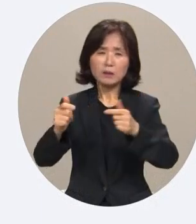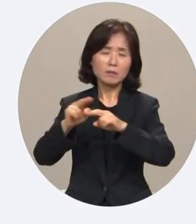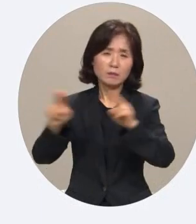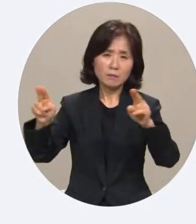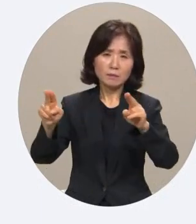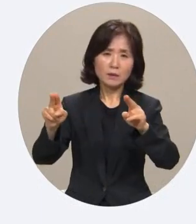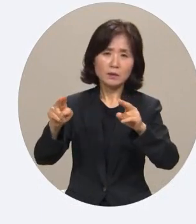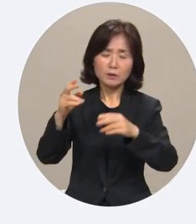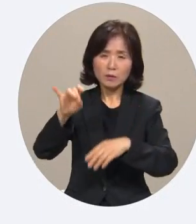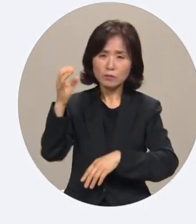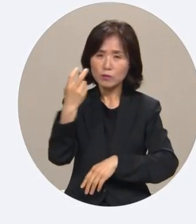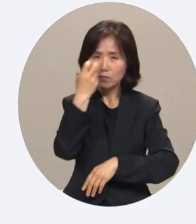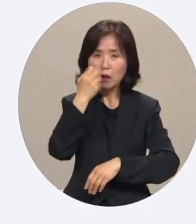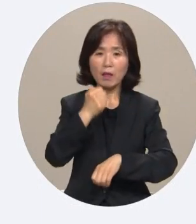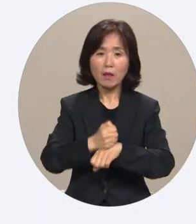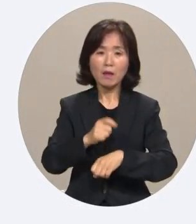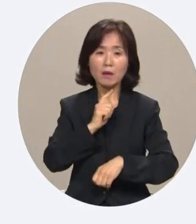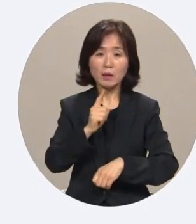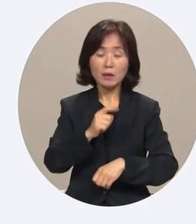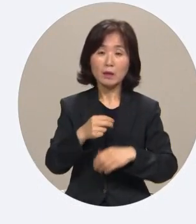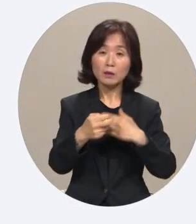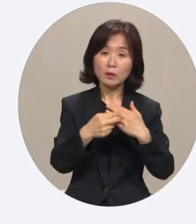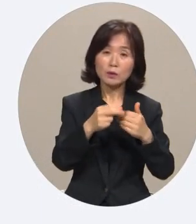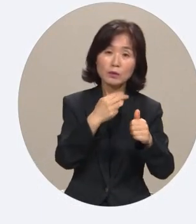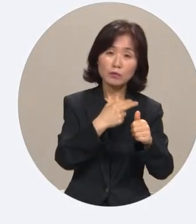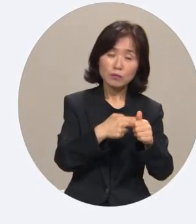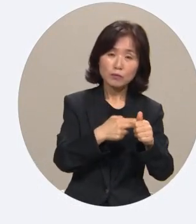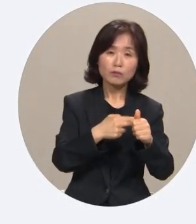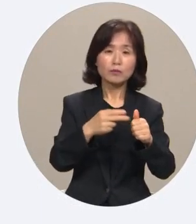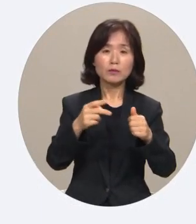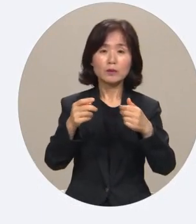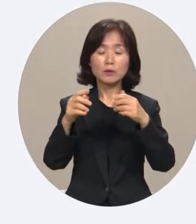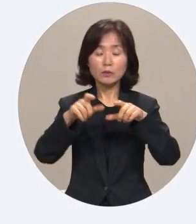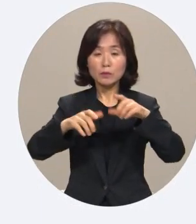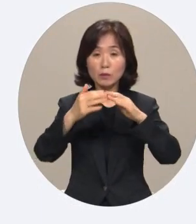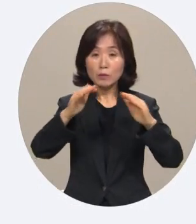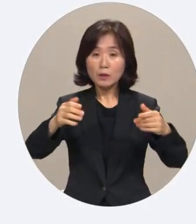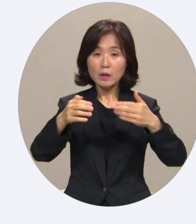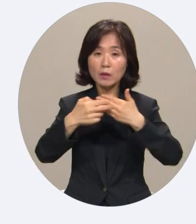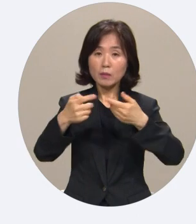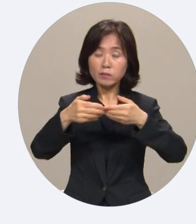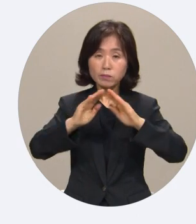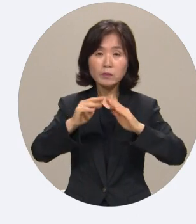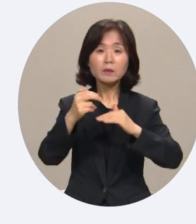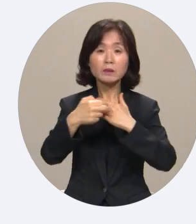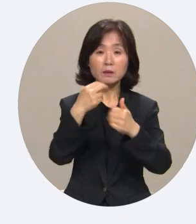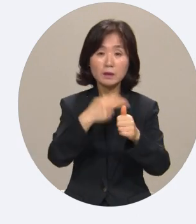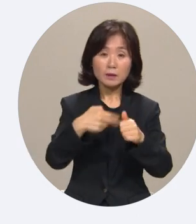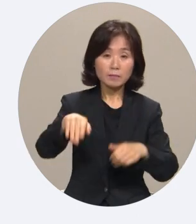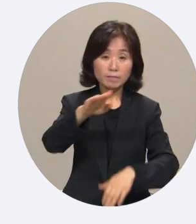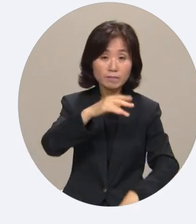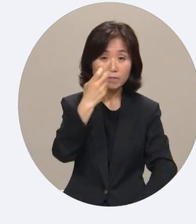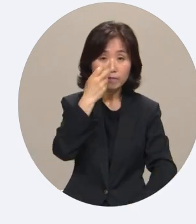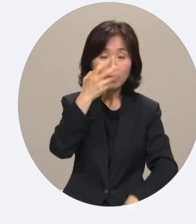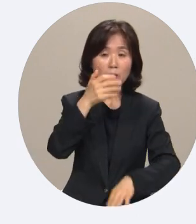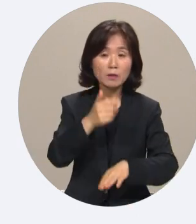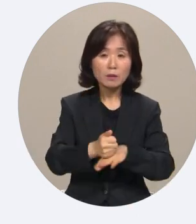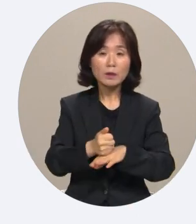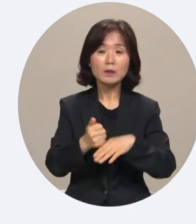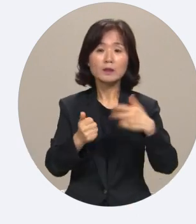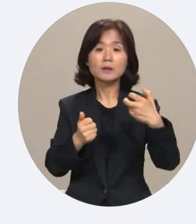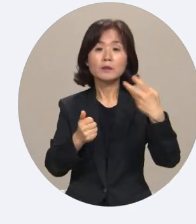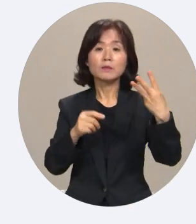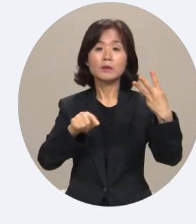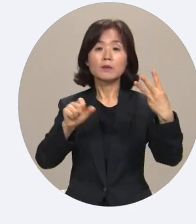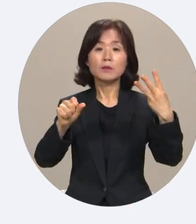의협이 개원이와 봉직이, 교수 등을 대상으로 한 설문조사에서 응답자의 73.5%인 5만여 명이 휴진과 같은